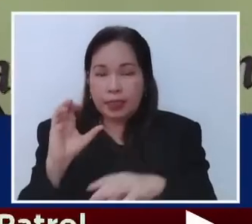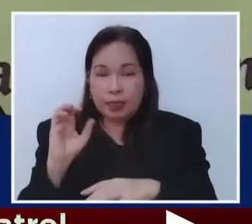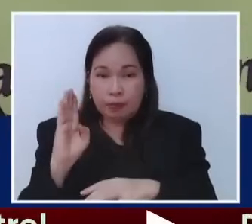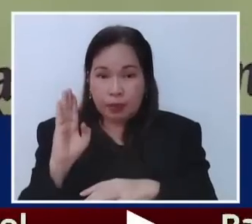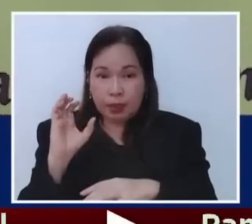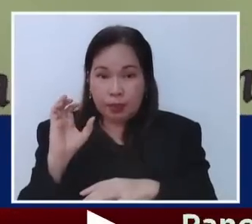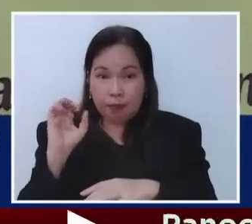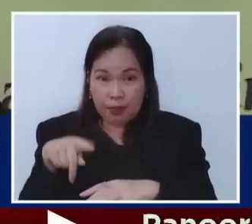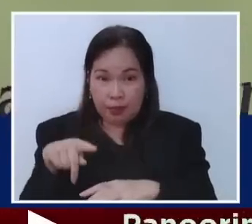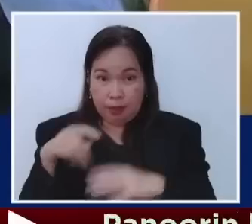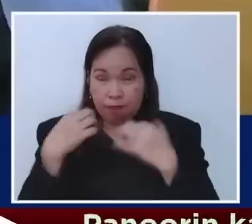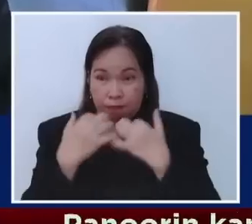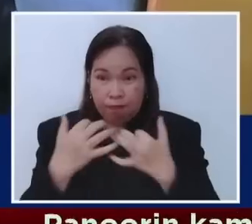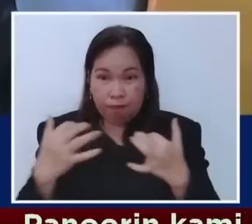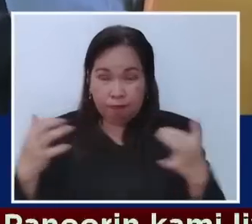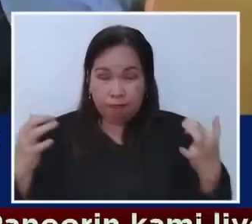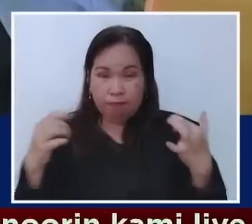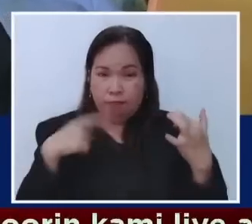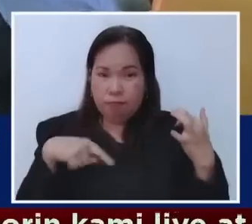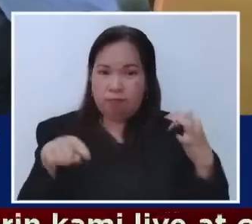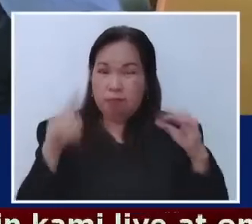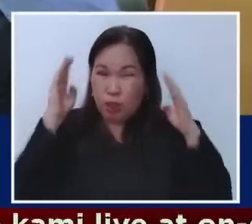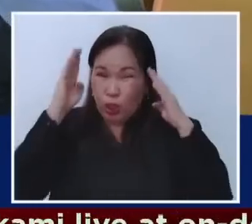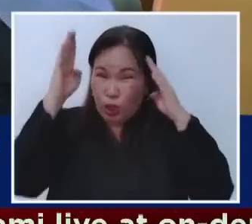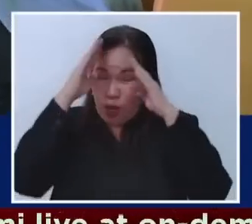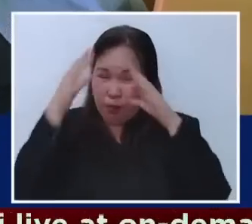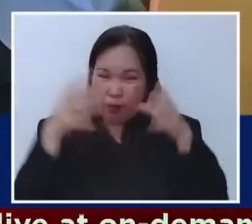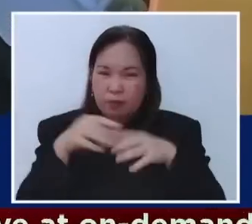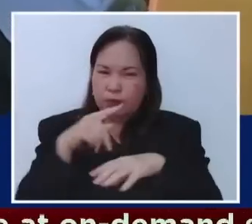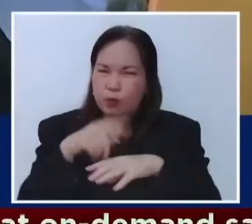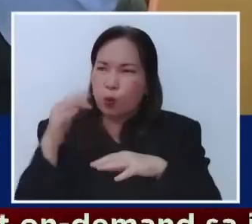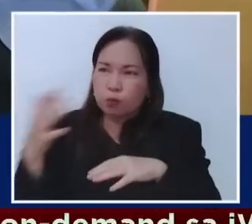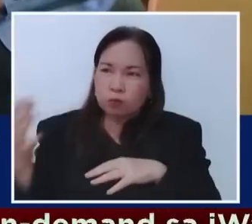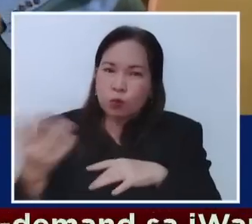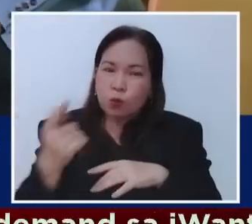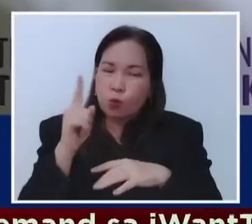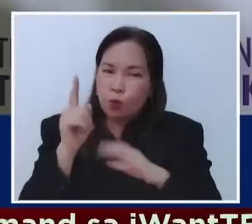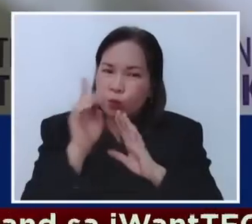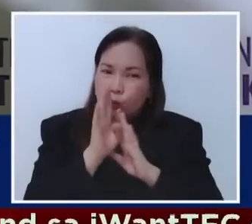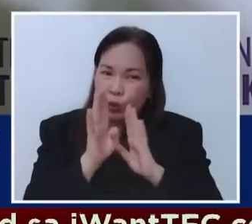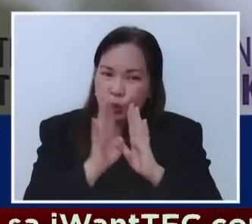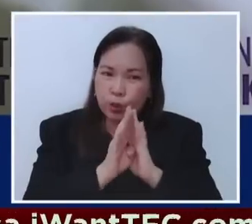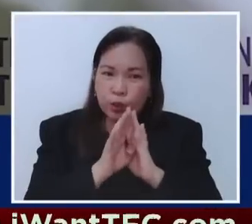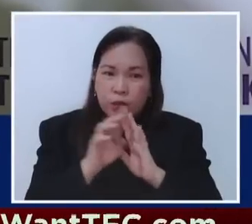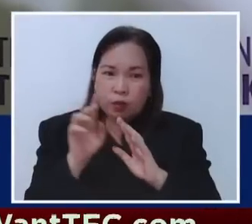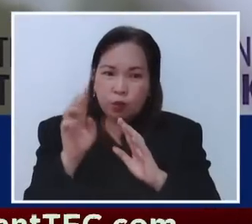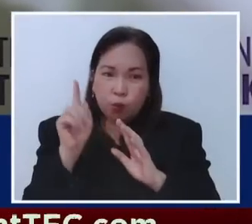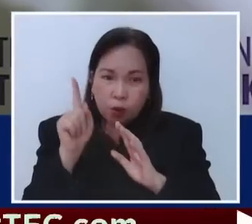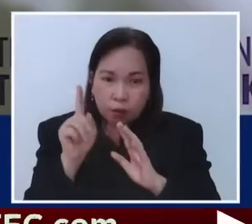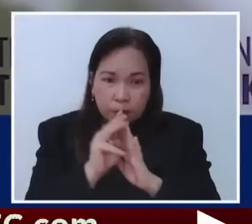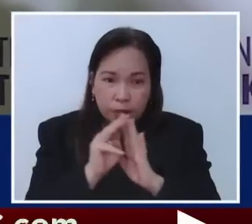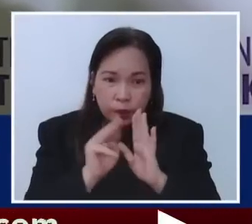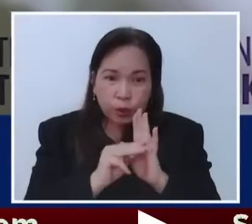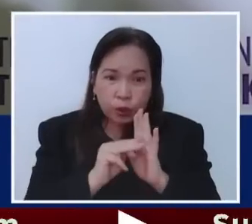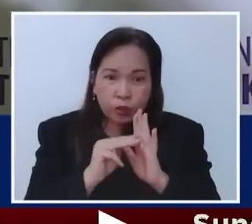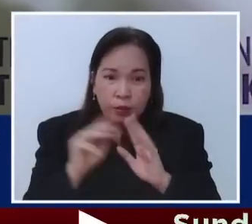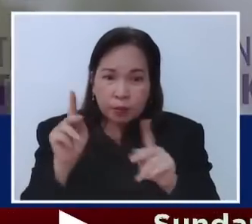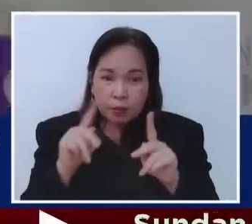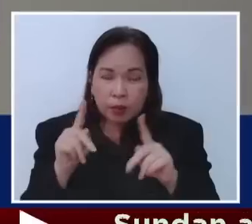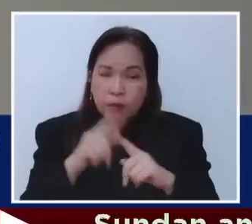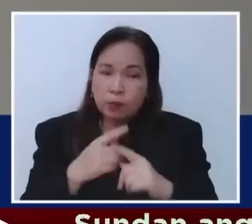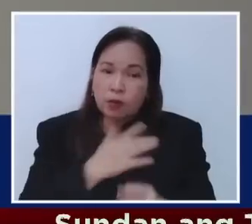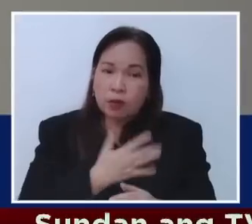Philippines na makahihikayat sila ng 1 milyong katao o higit pa na magbabahagi ng 500 pisong donasyon kada